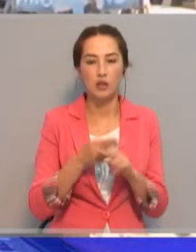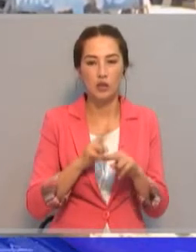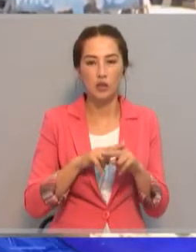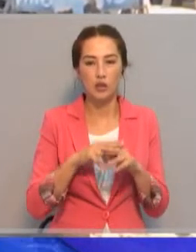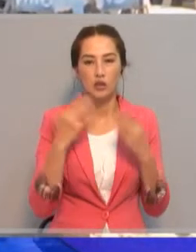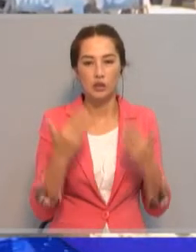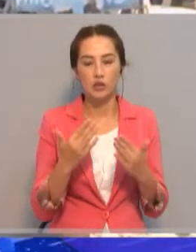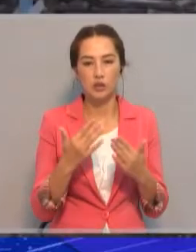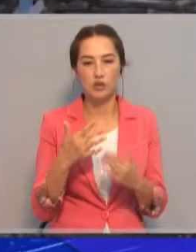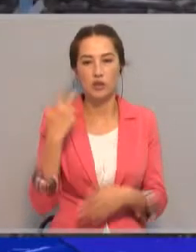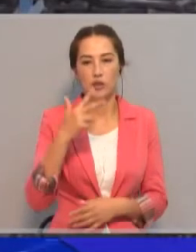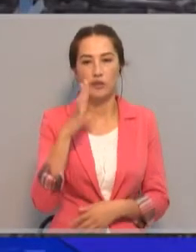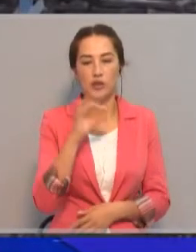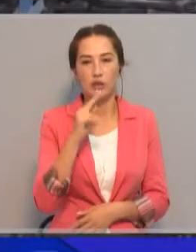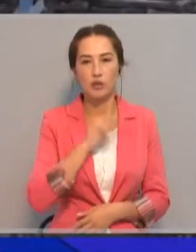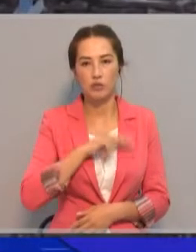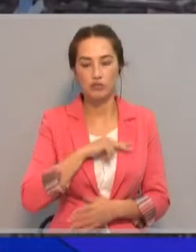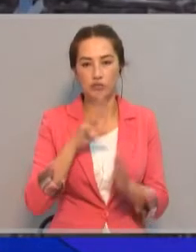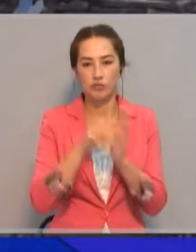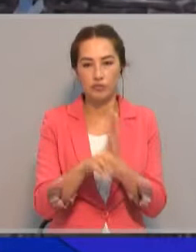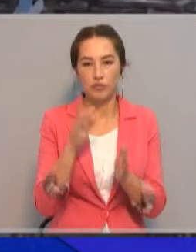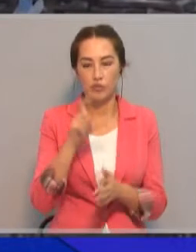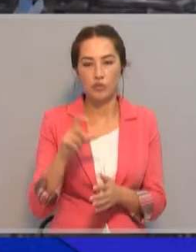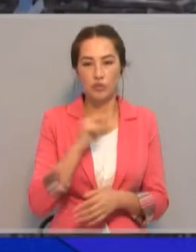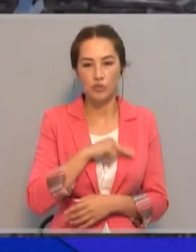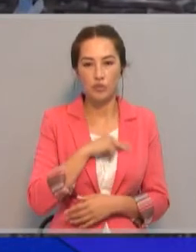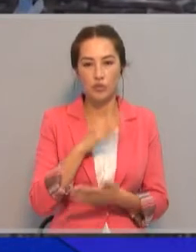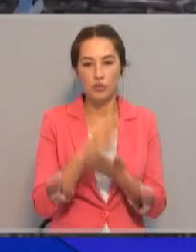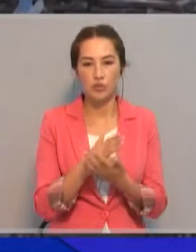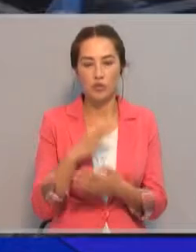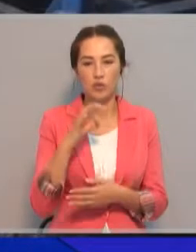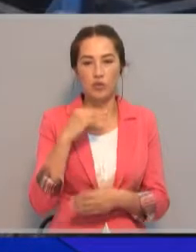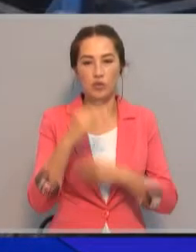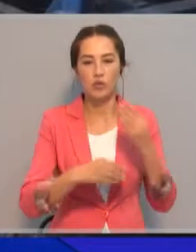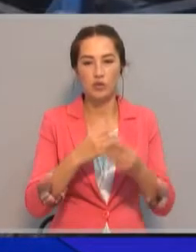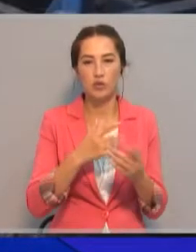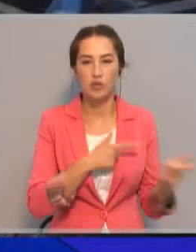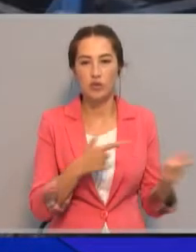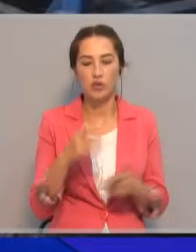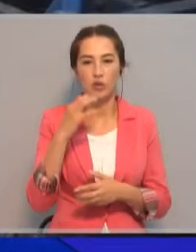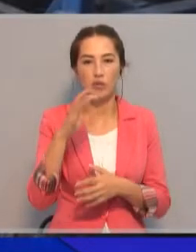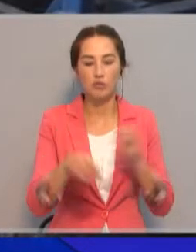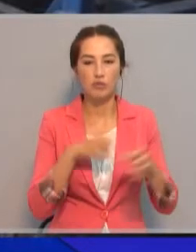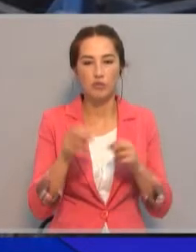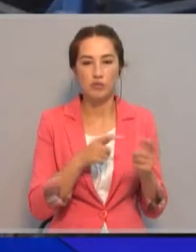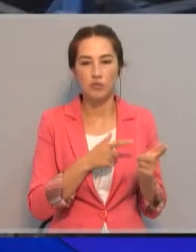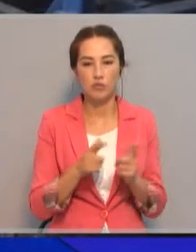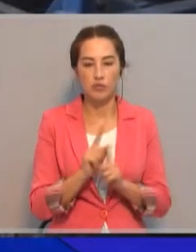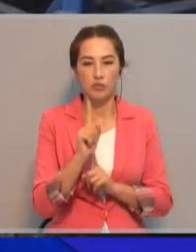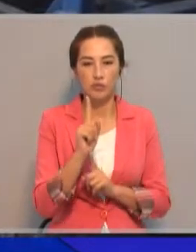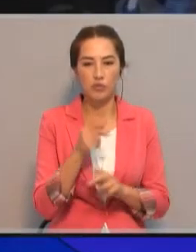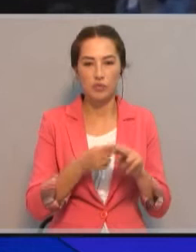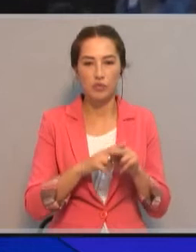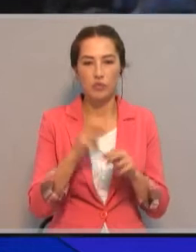бүгінде ауылдың 30-ға жуық тұрғынын жұмыспен қамтып отыр. Олар ауыл шаруашылық техникаларын күзгі мақта терім науқанына дайындауда.